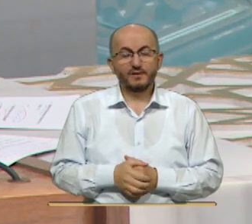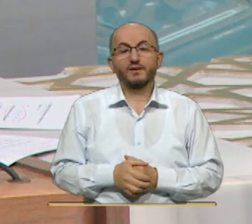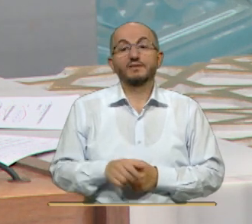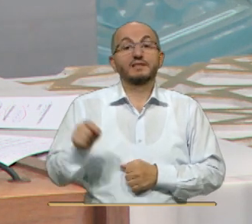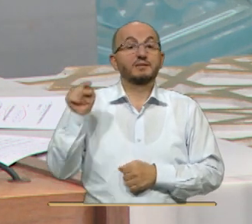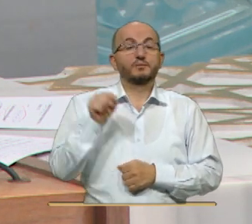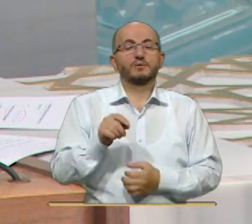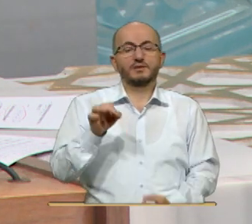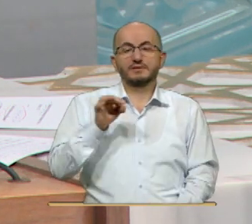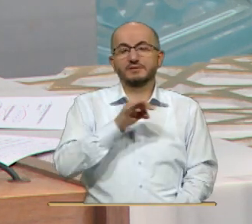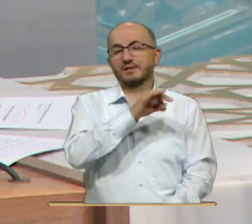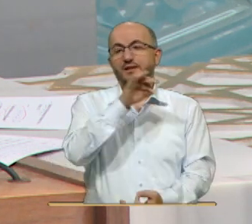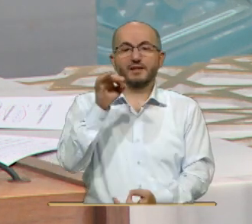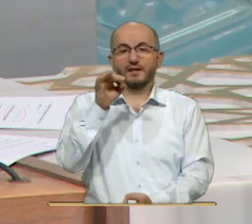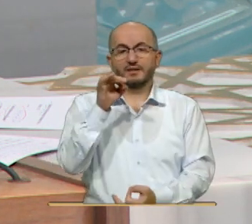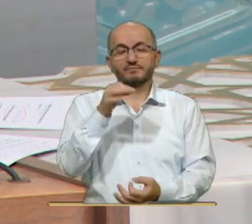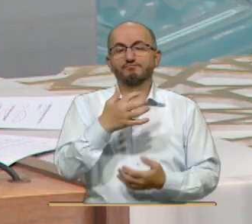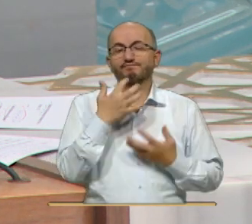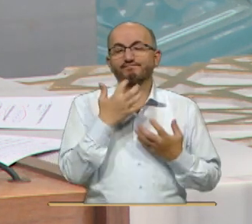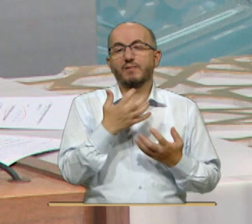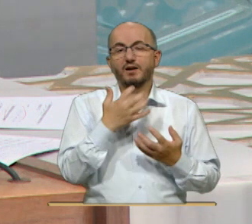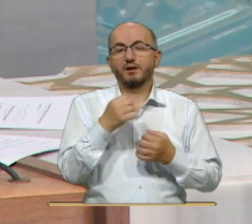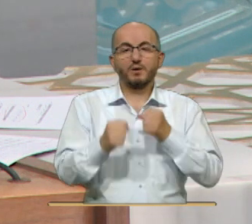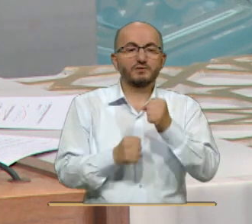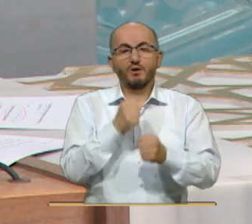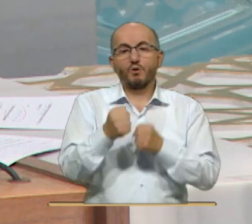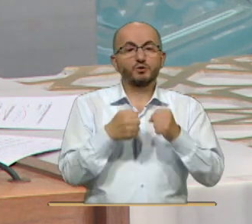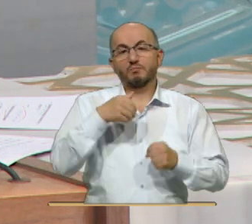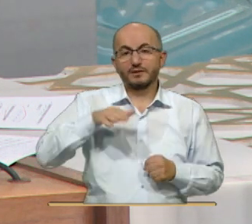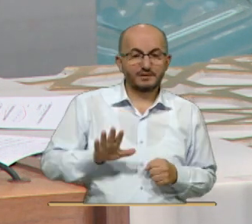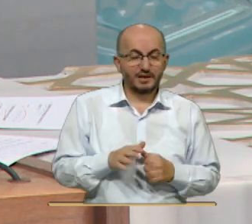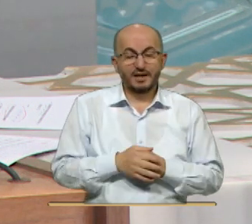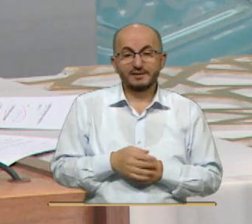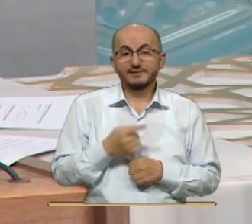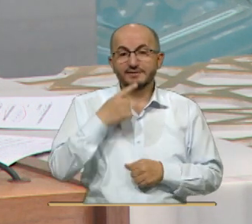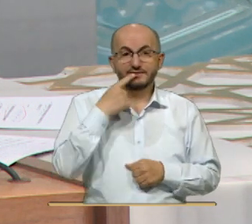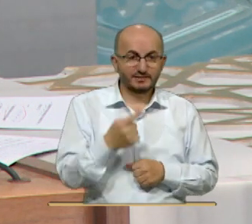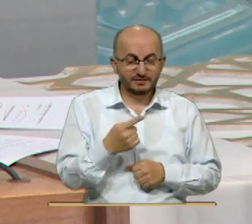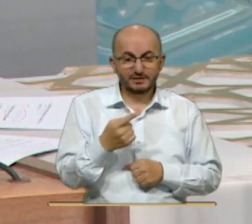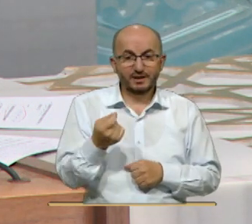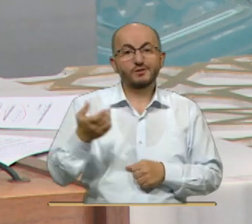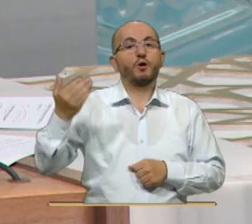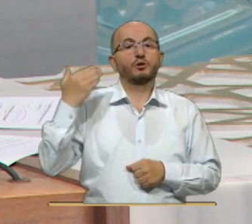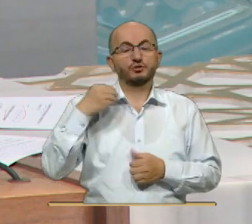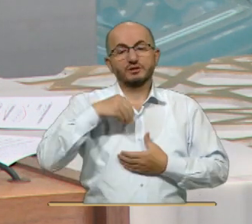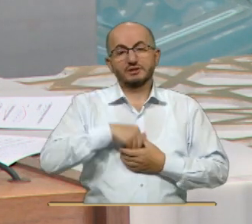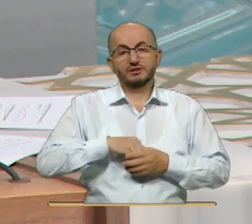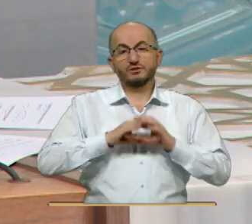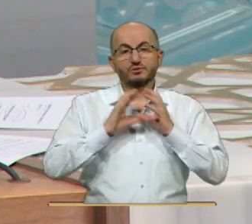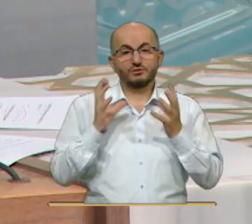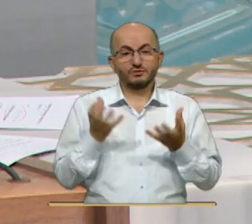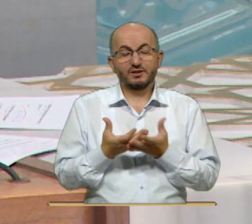Burada insanlar merhamete koşmazlar. Dedi ki az önce iç